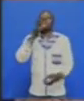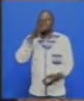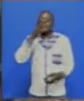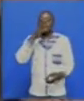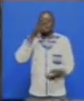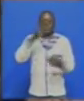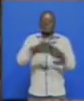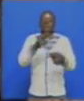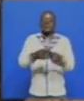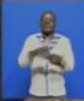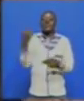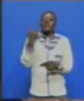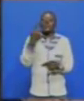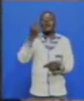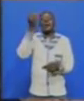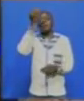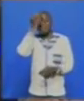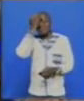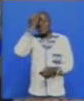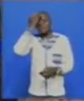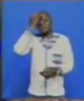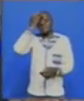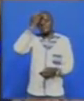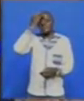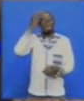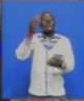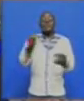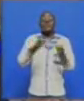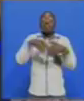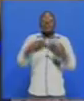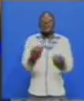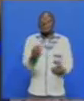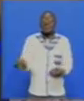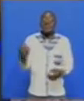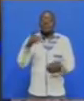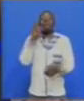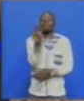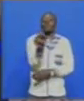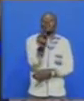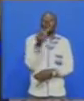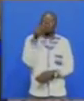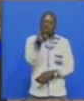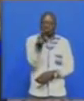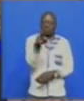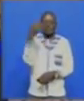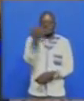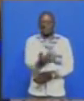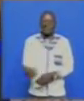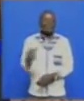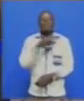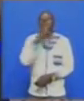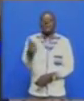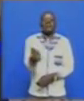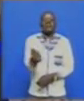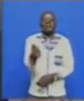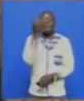Seule la femme sait, elle connaît d'où vient l'enfant. Elle est capable de dire non, toi là, c'est pas ton enfant. Elle